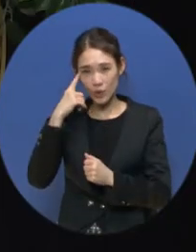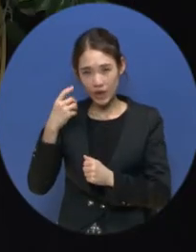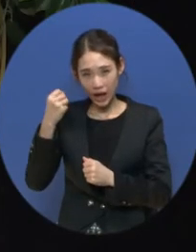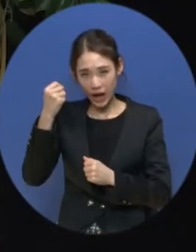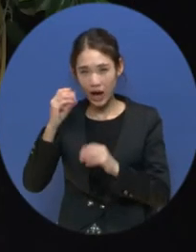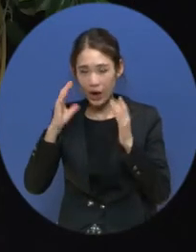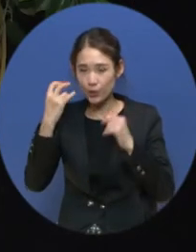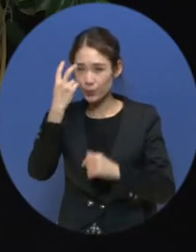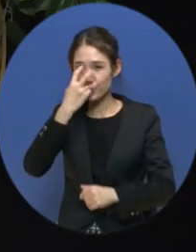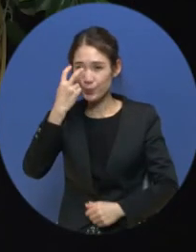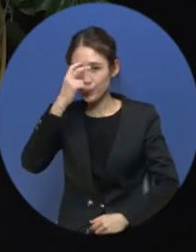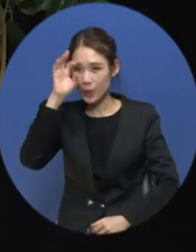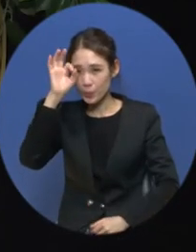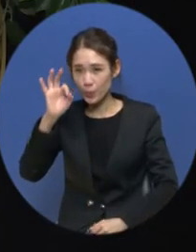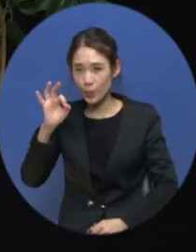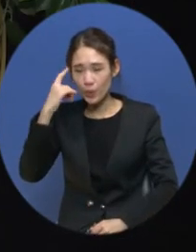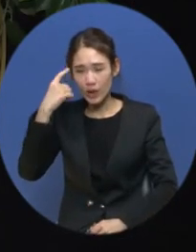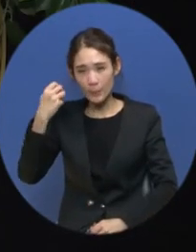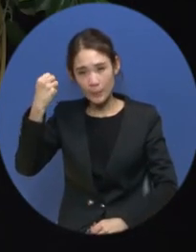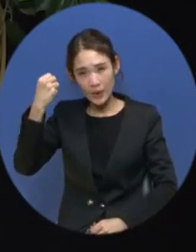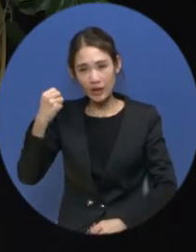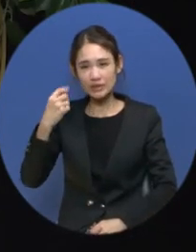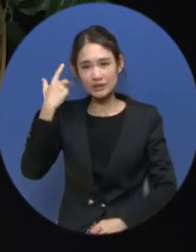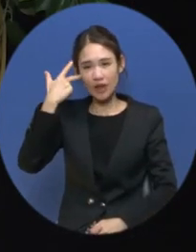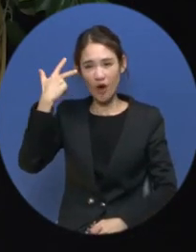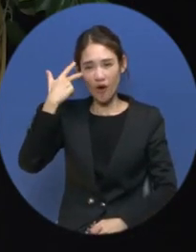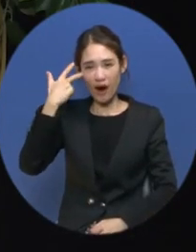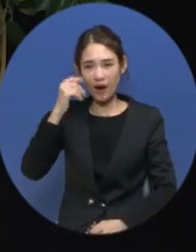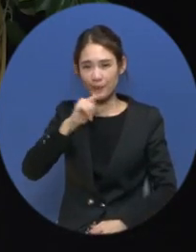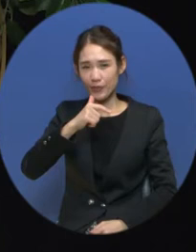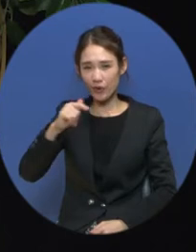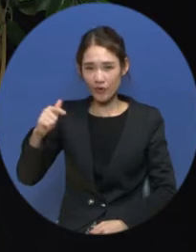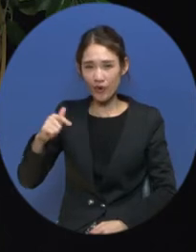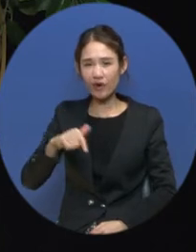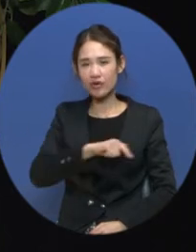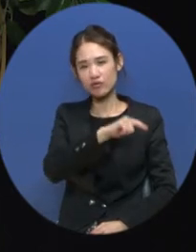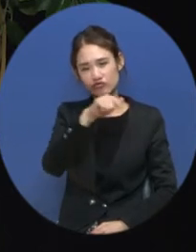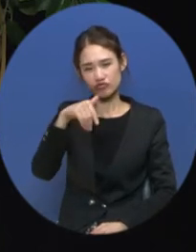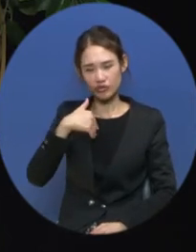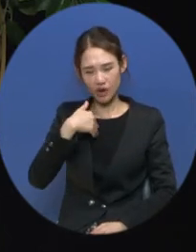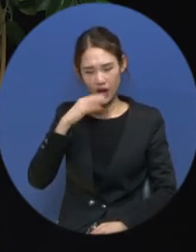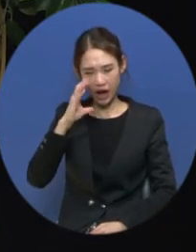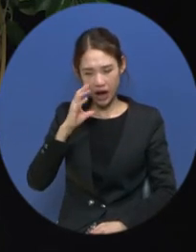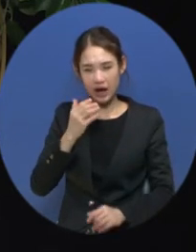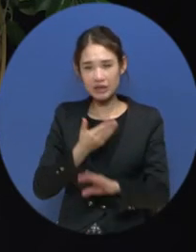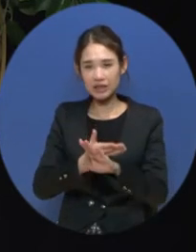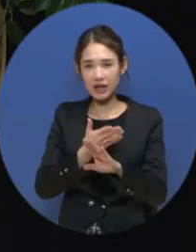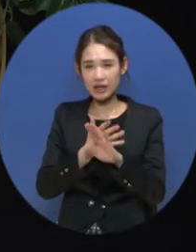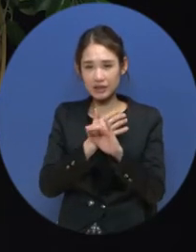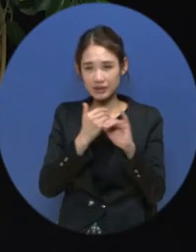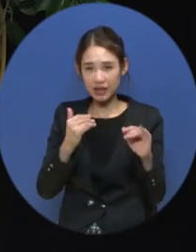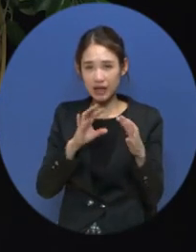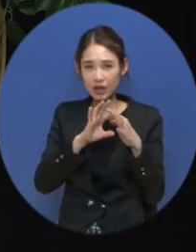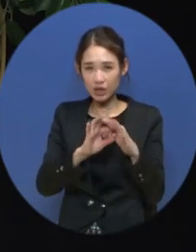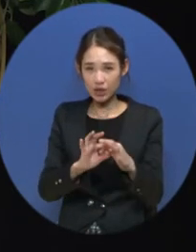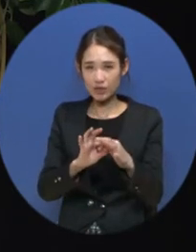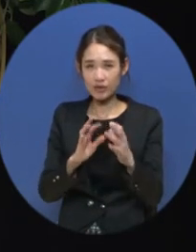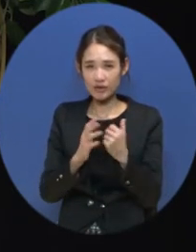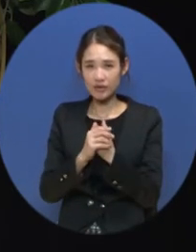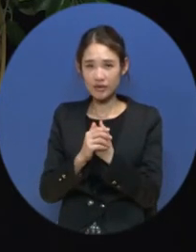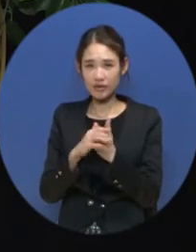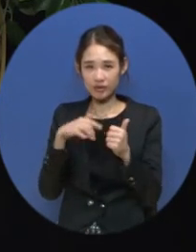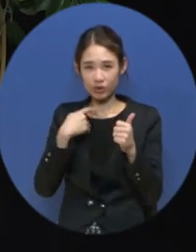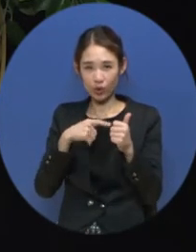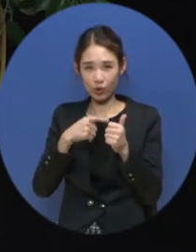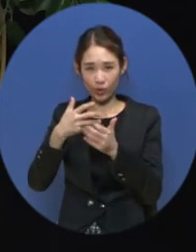아동을 보는 관점이랄지, 뭐 철학이랄지 이런 것들이, 우리 아이들은 누군 타인에 의해서